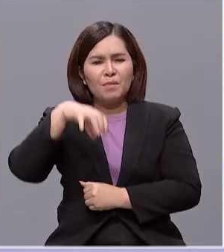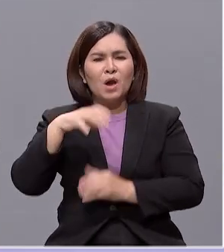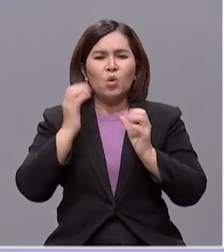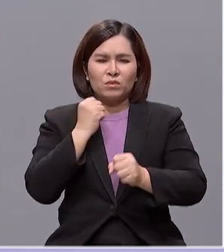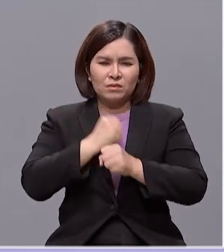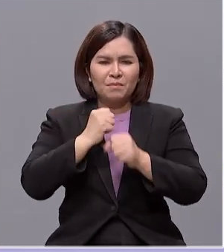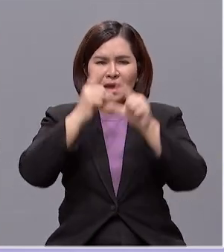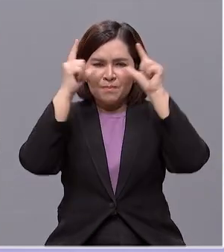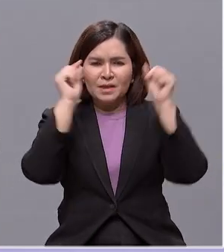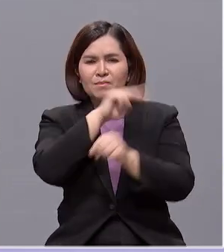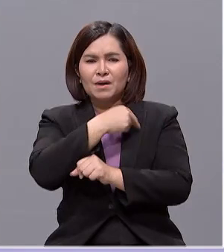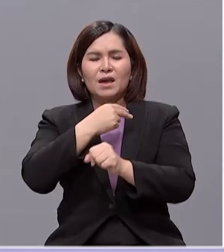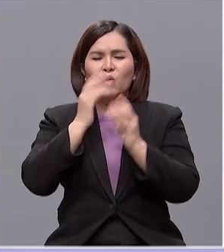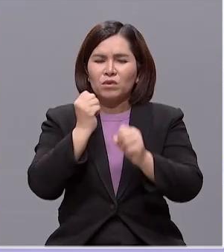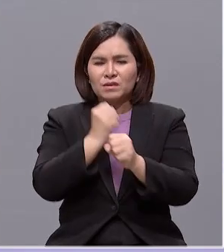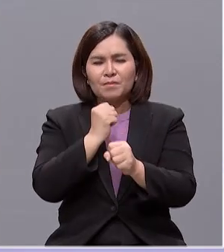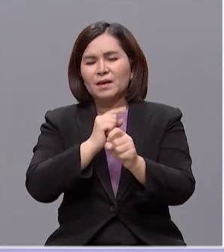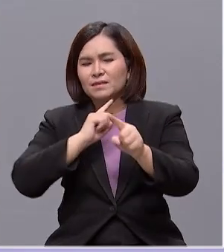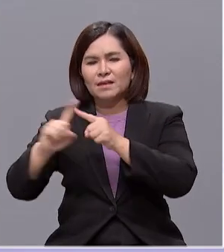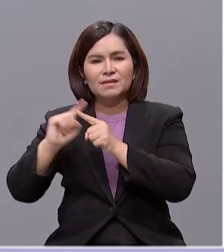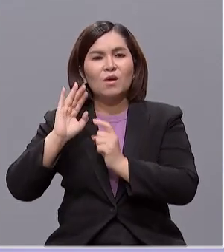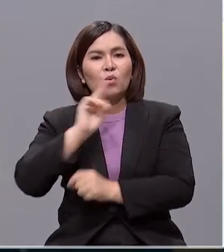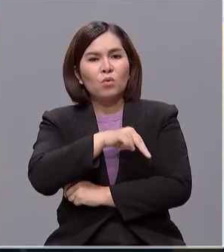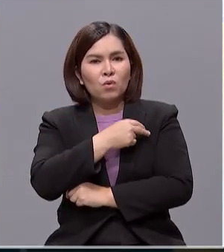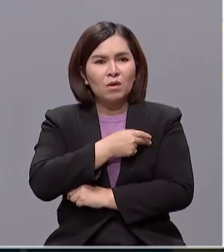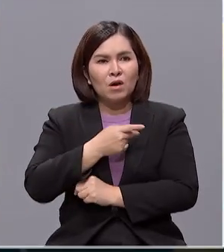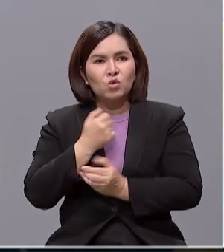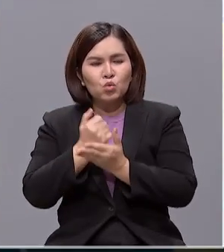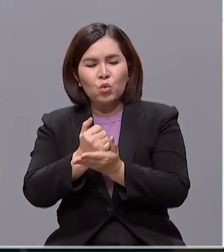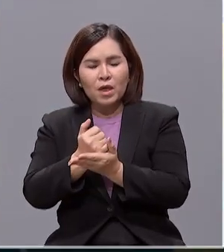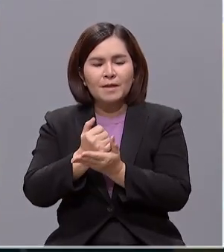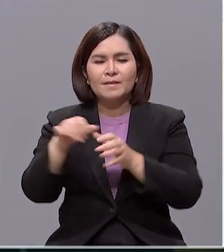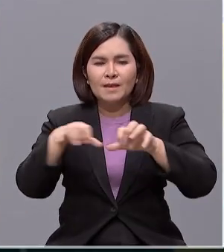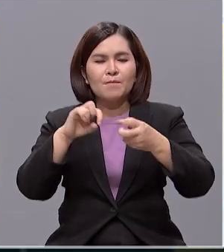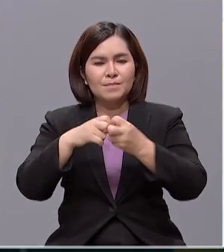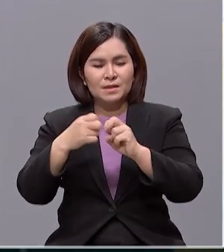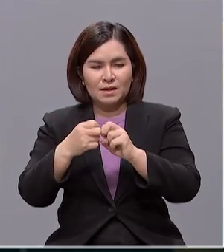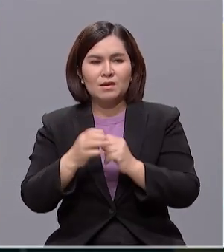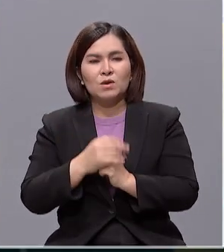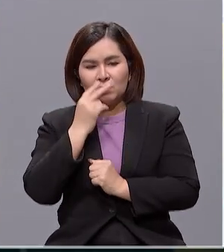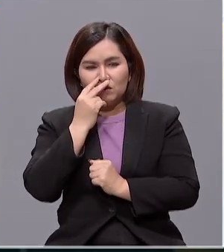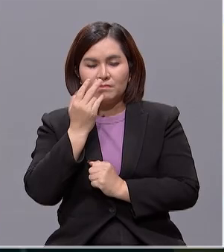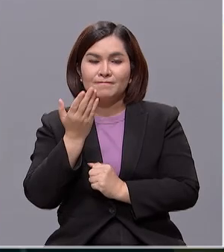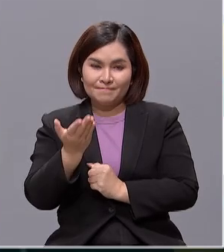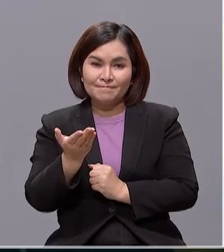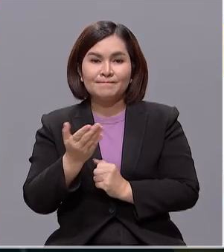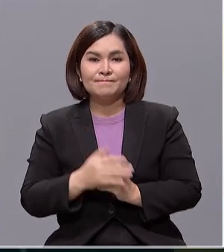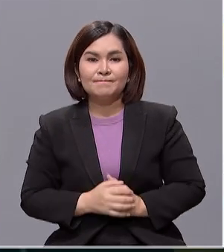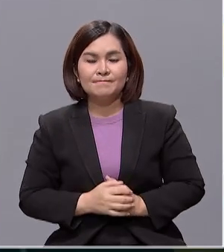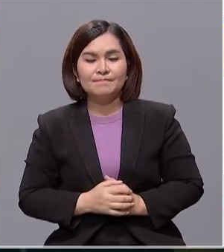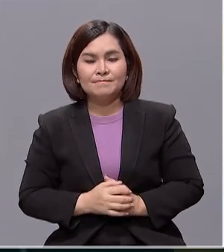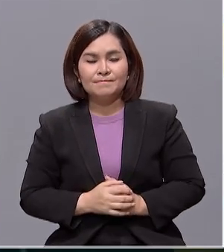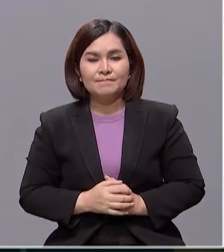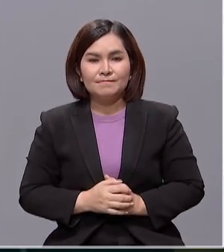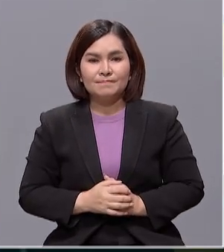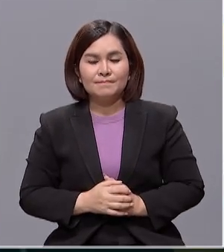พี่ๆพยาบาลนะคะบรรดาเจ้าหน้าที่ในโรงพยาบาลมาช่วยกันวิดน้ำใหญ่เลยคุณผู้ชมเอาไปดูกันก่อนนะคะว่าคลิปต้นเหตุที่เกิดขึ้น